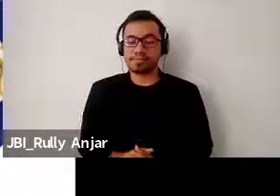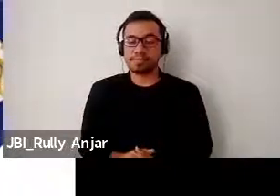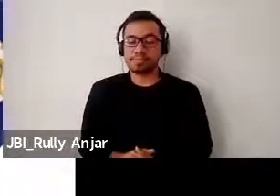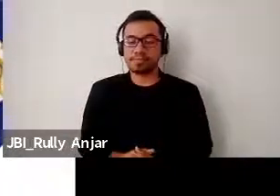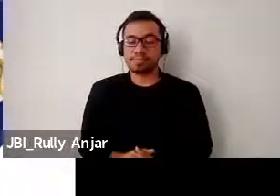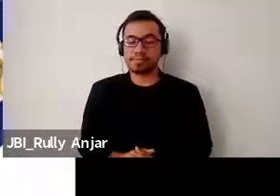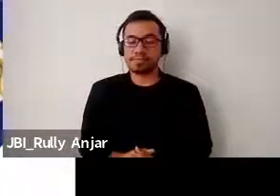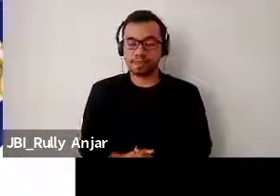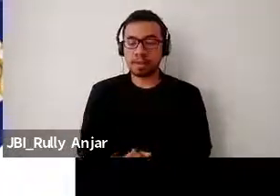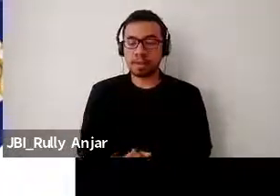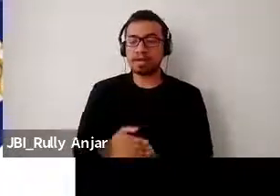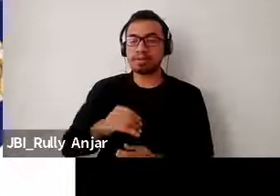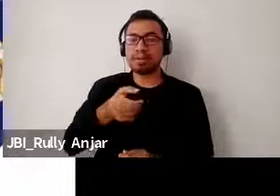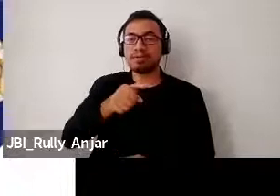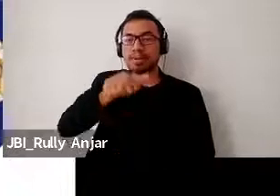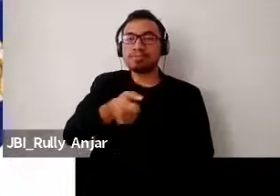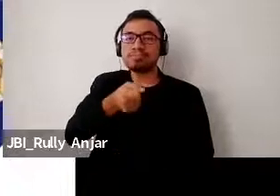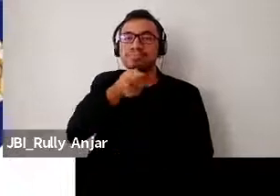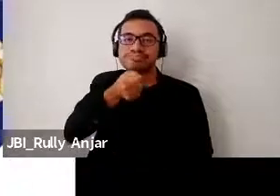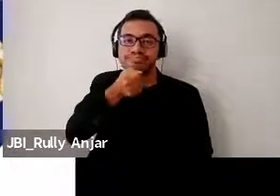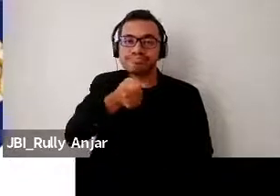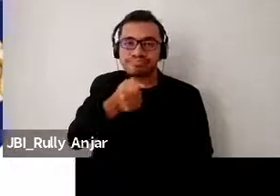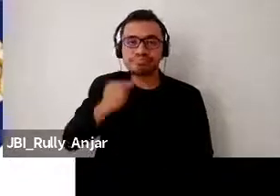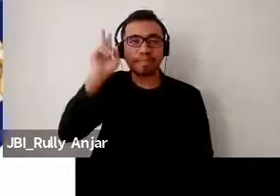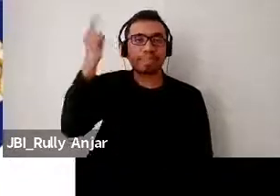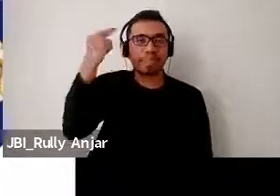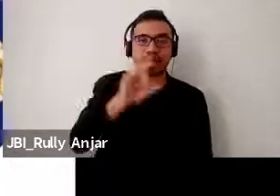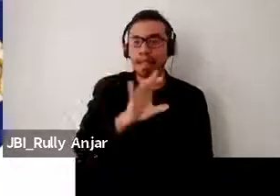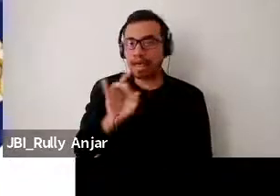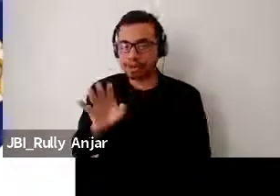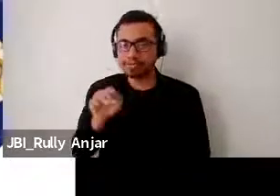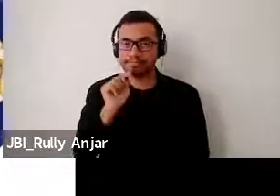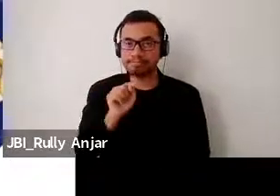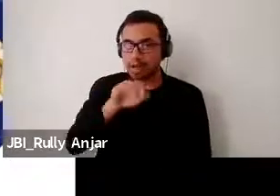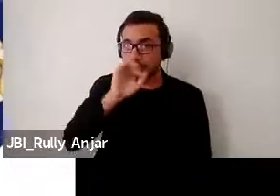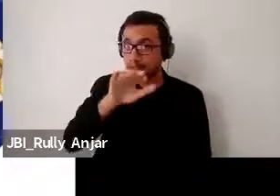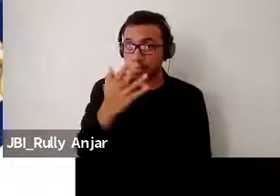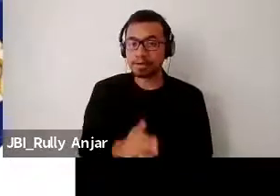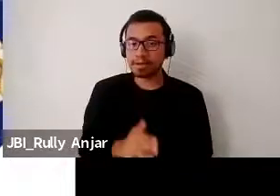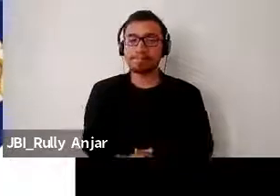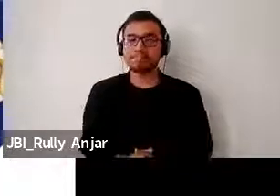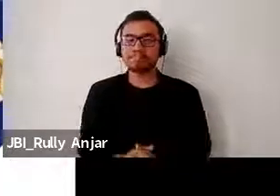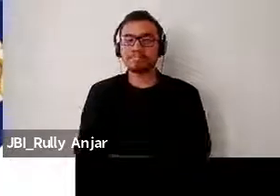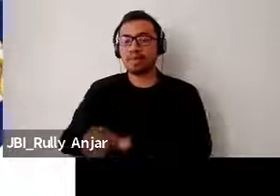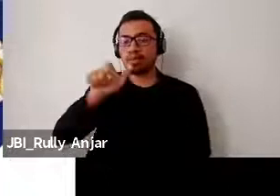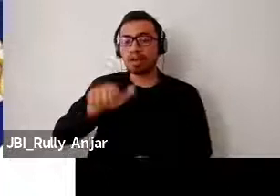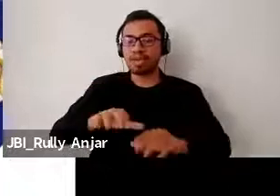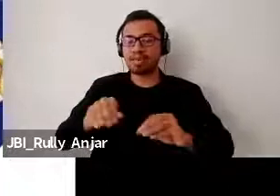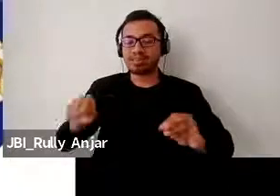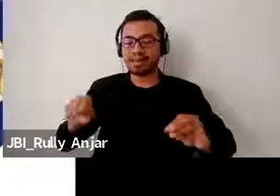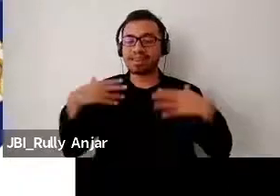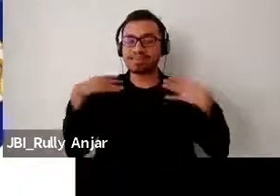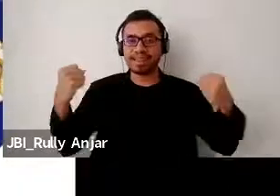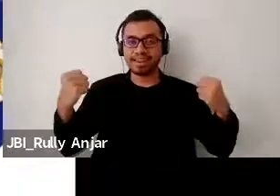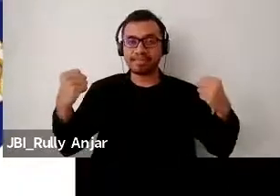orang-orang kebanyakan, ya pemerintah itu menyebut mereka yang bekerja di sektor kesehatan sebagai